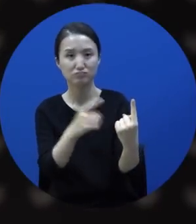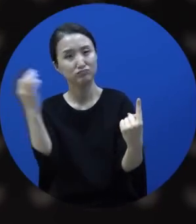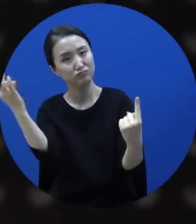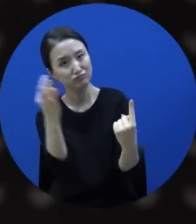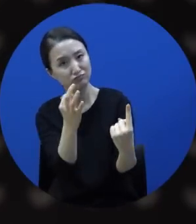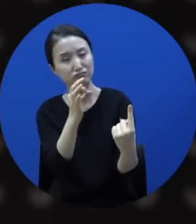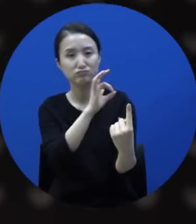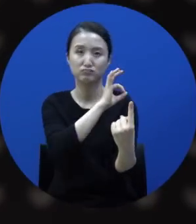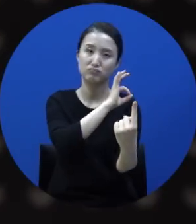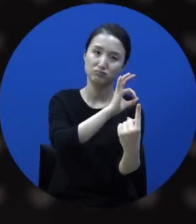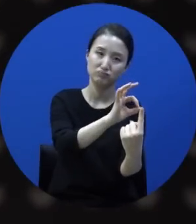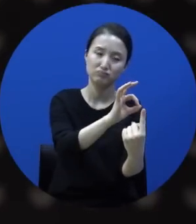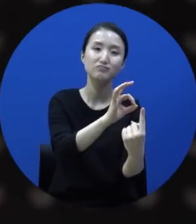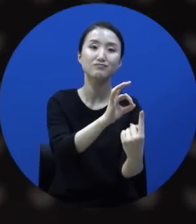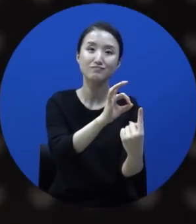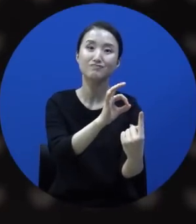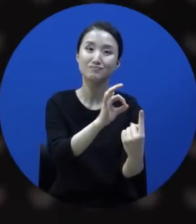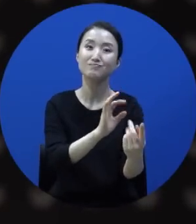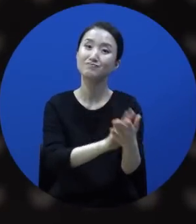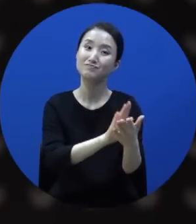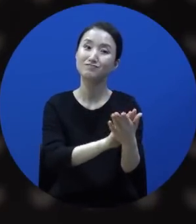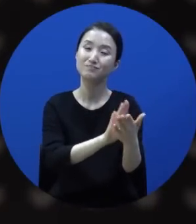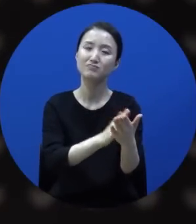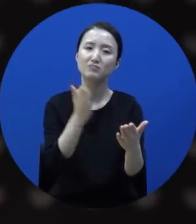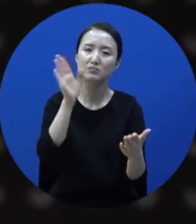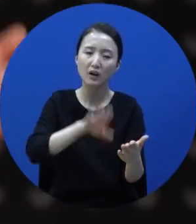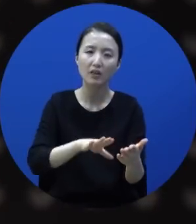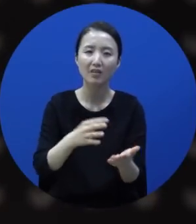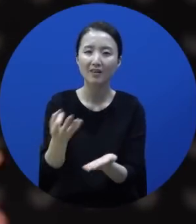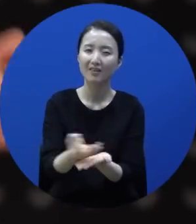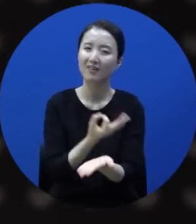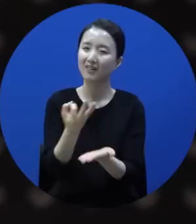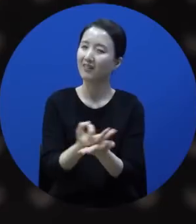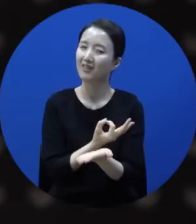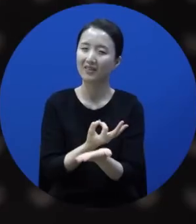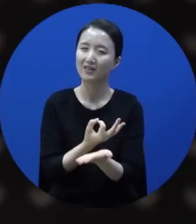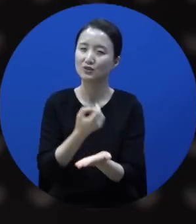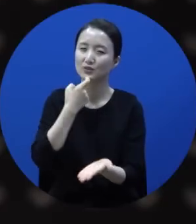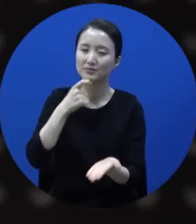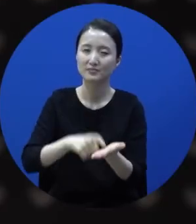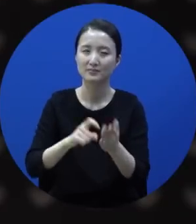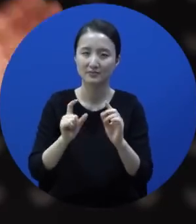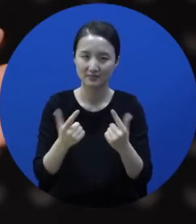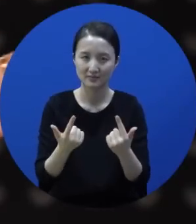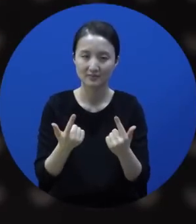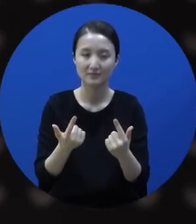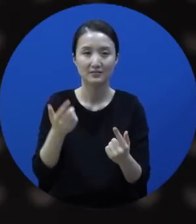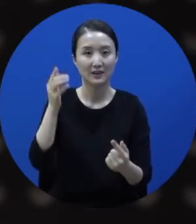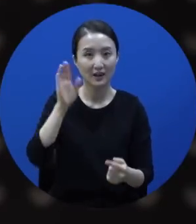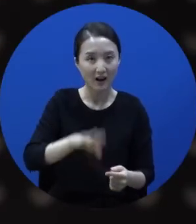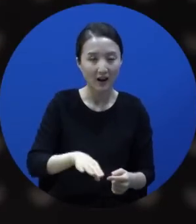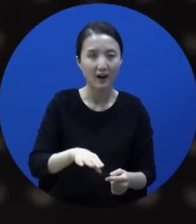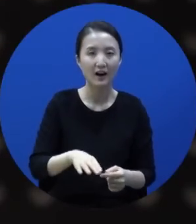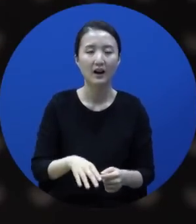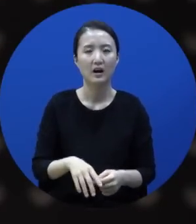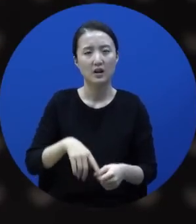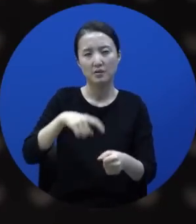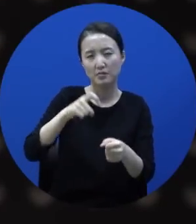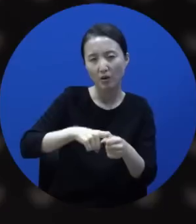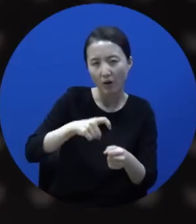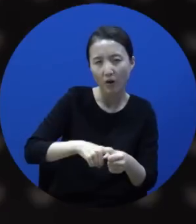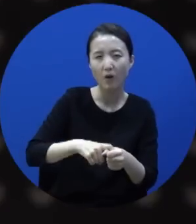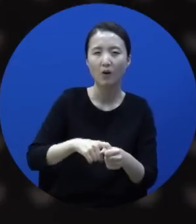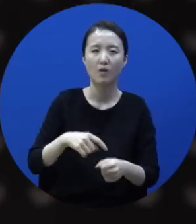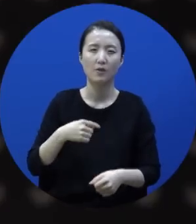매출로 이어지지 않았습니다. 그런데 다른 분들의 사례를 통해서 그런 것들을 표현해주고 목표와 비전을 알리면서